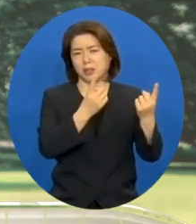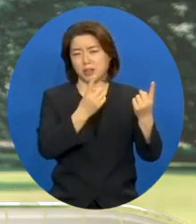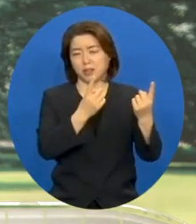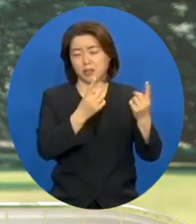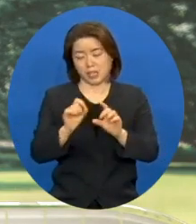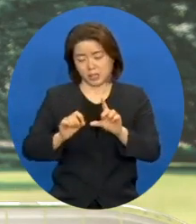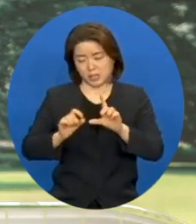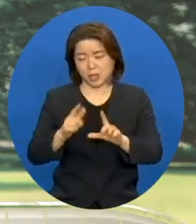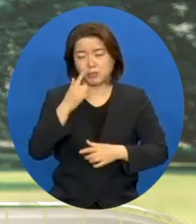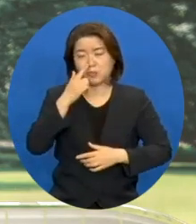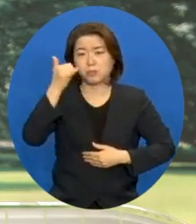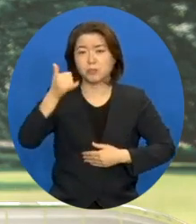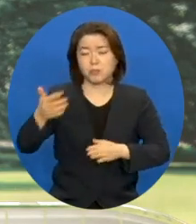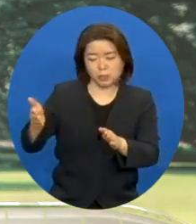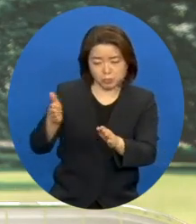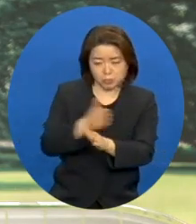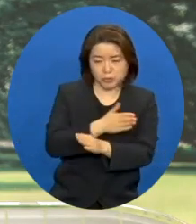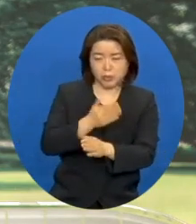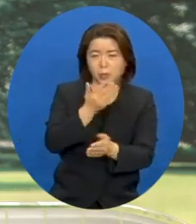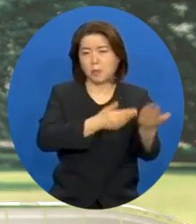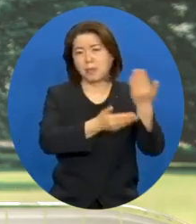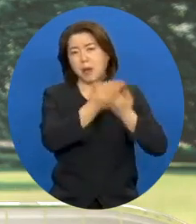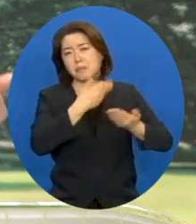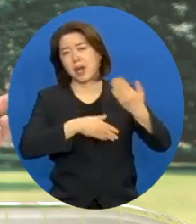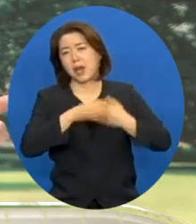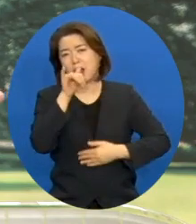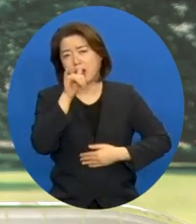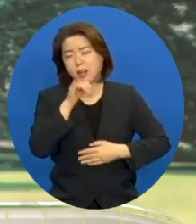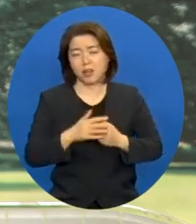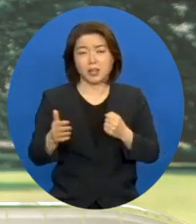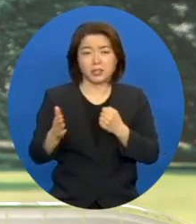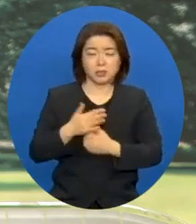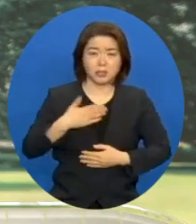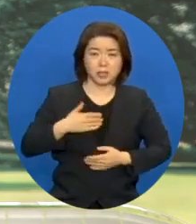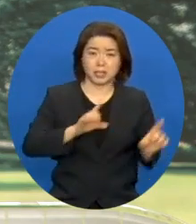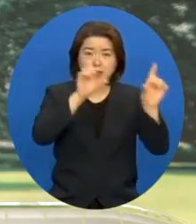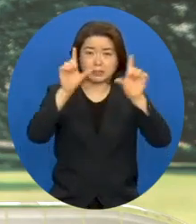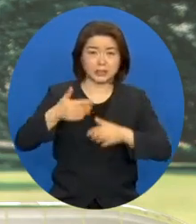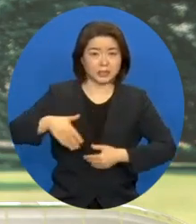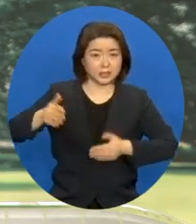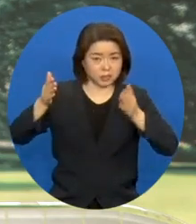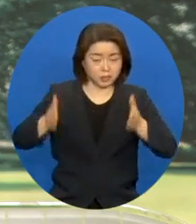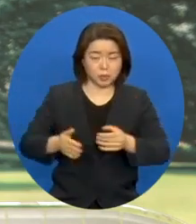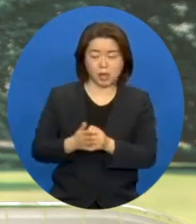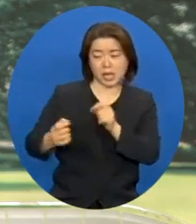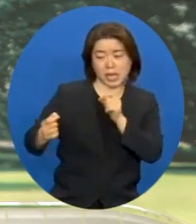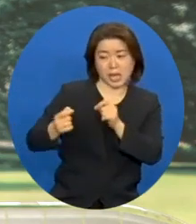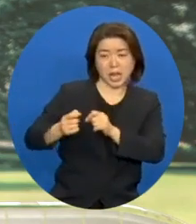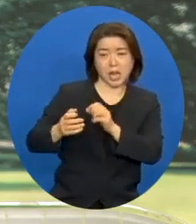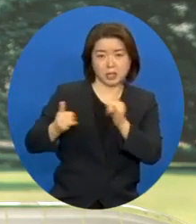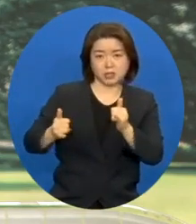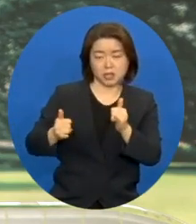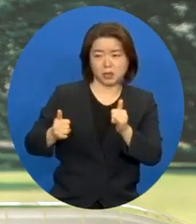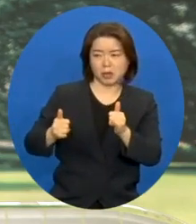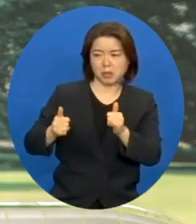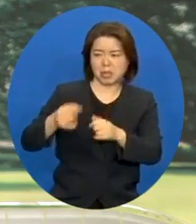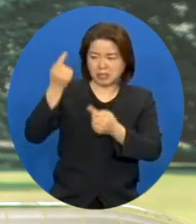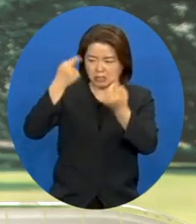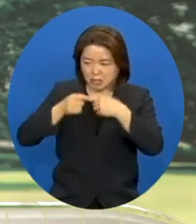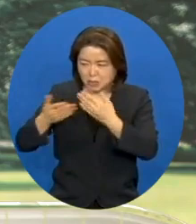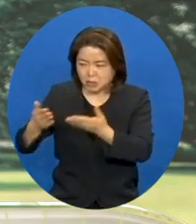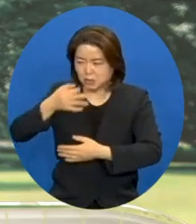부모님으로부터 물려받은 겁니다. 그래서 우리가 살아가는 동안에 가까운 사람들에게 자꾸 그렇게 힘들게 하는